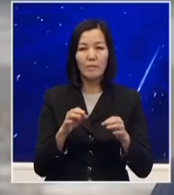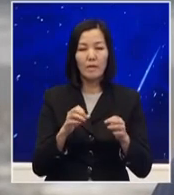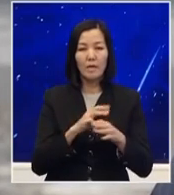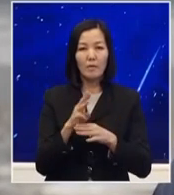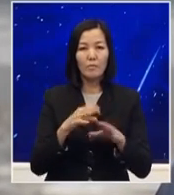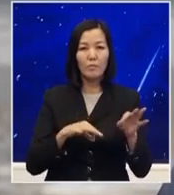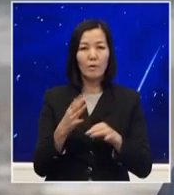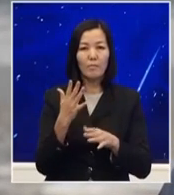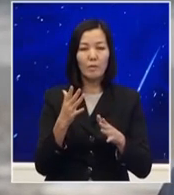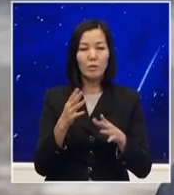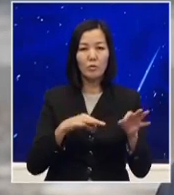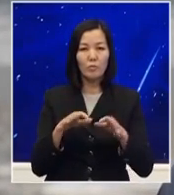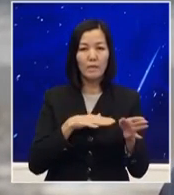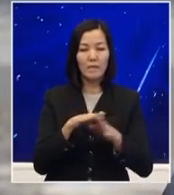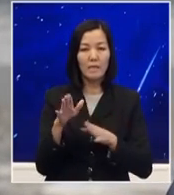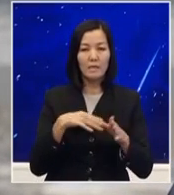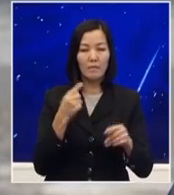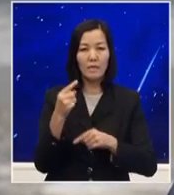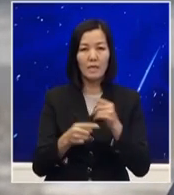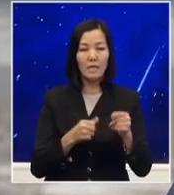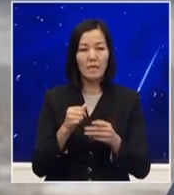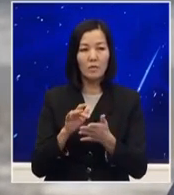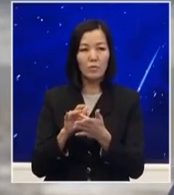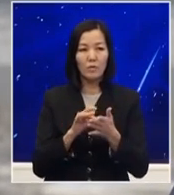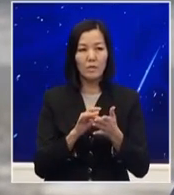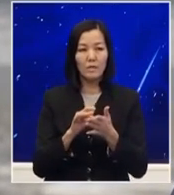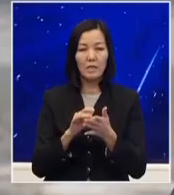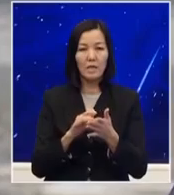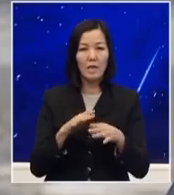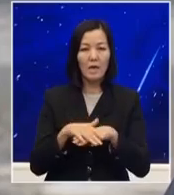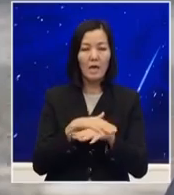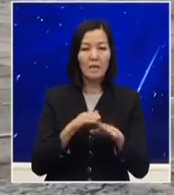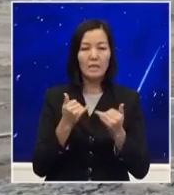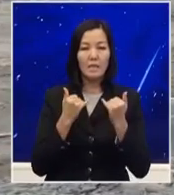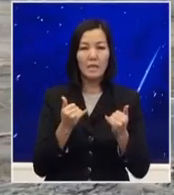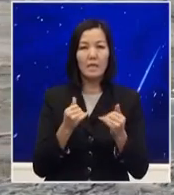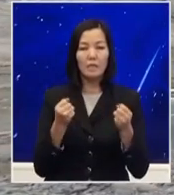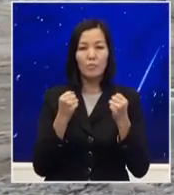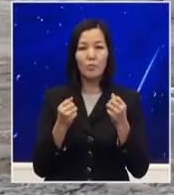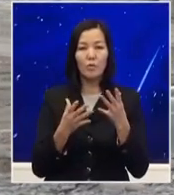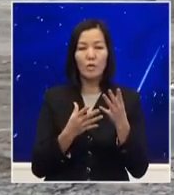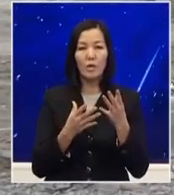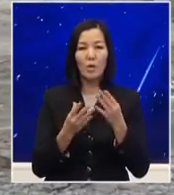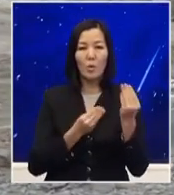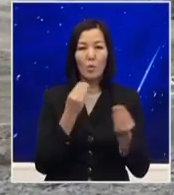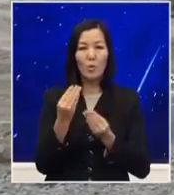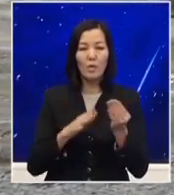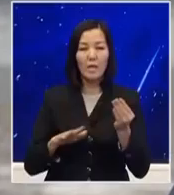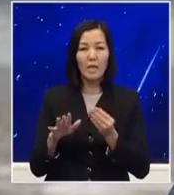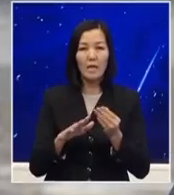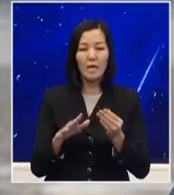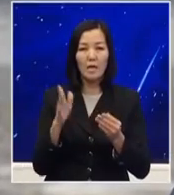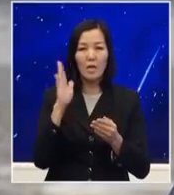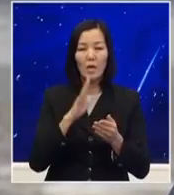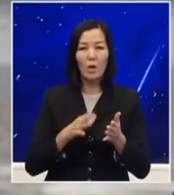асырылып жатыр. Соның бірі келетін демалушыларға, туристерге аудан халқына арналған спорт алаңы, көл жағасына